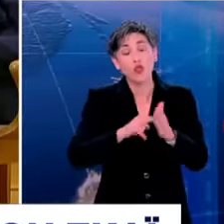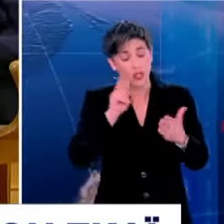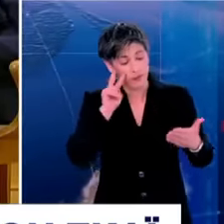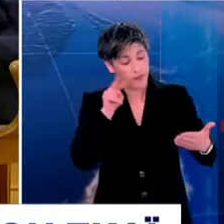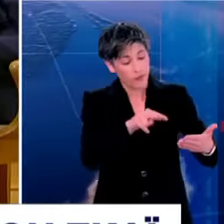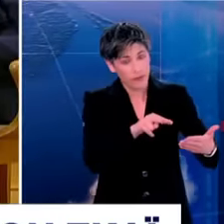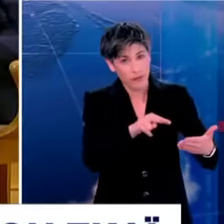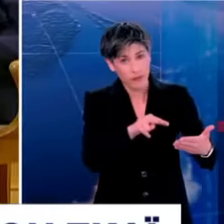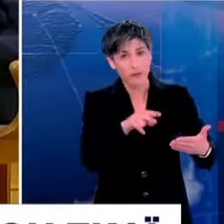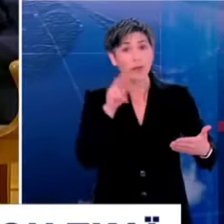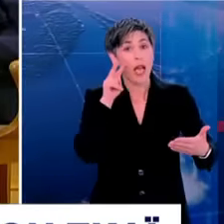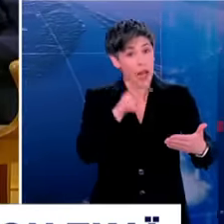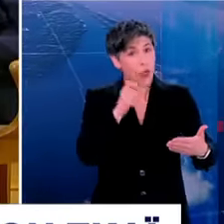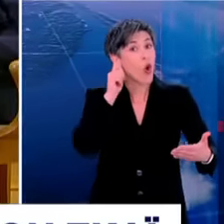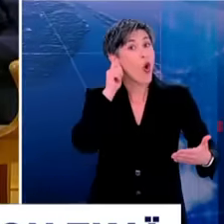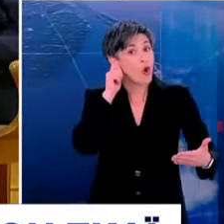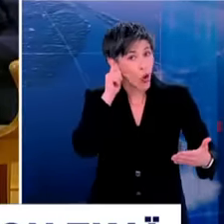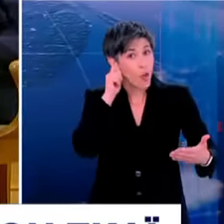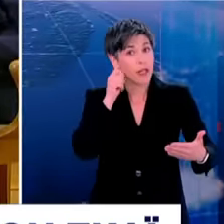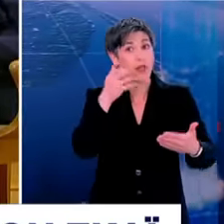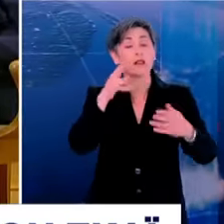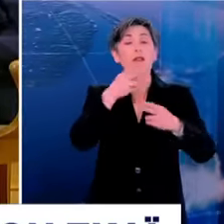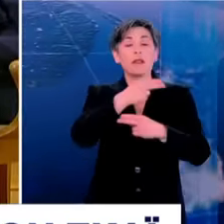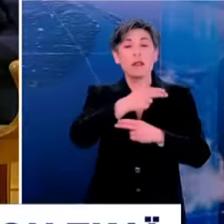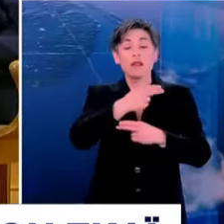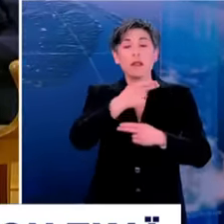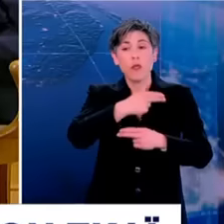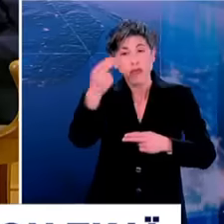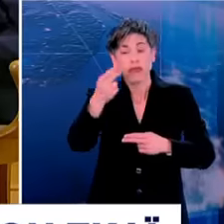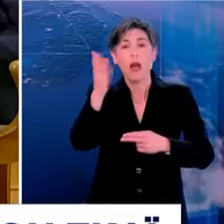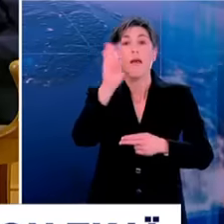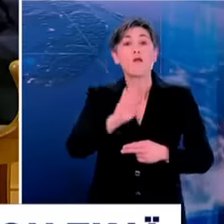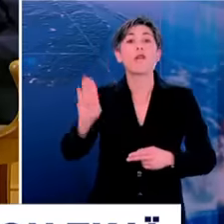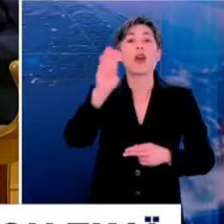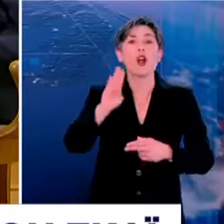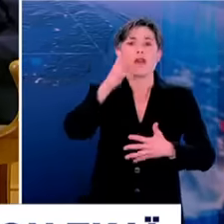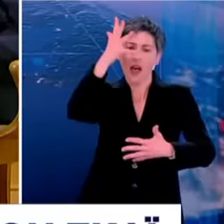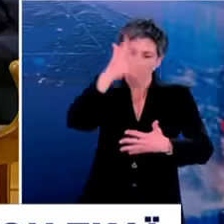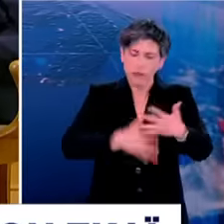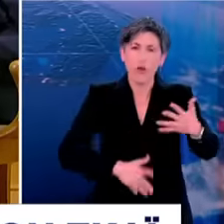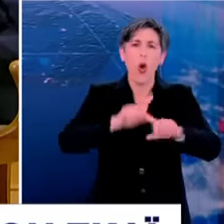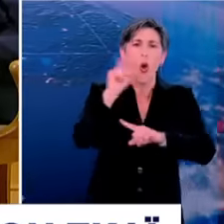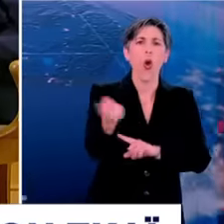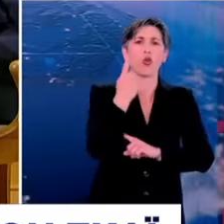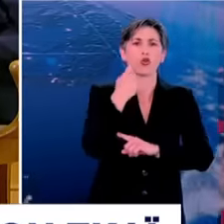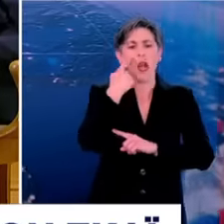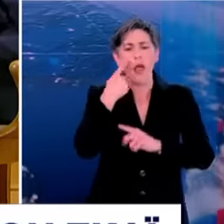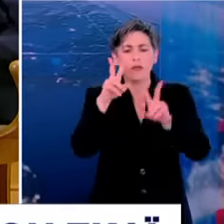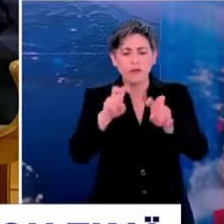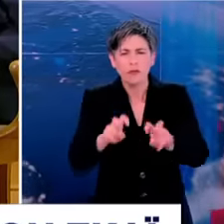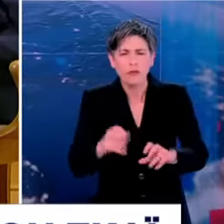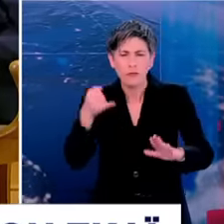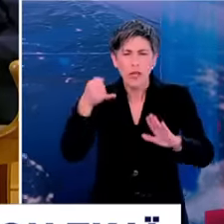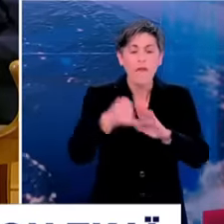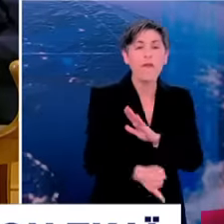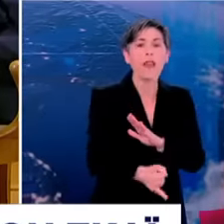από τα ονόματα τα οποία έχουν αναγνωρισιμότητα, θα βρουν εξαιρετικά βιογραφικά και να κάνουν την επιλογή τους, όχι μόνο με κριτήριο την αναγνωρισιμότητα, αλλά με